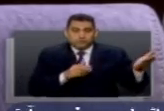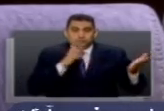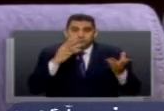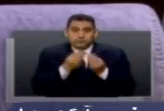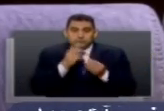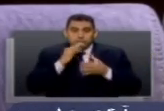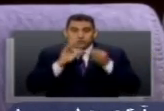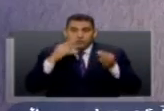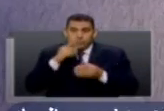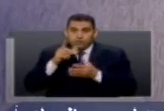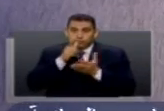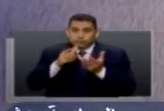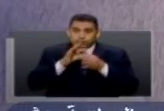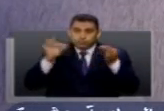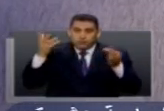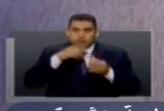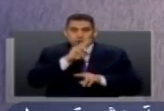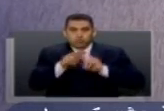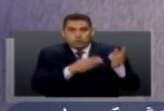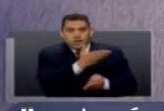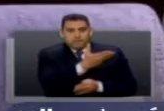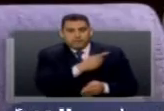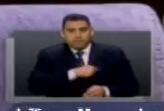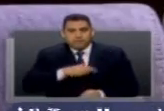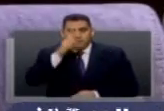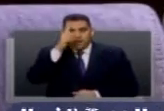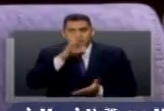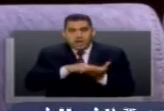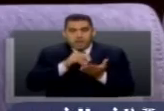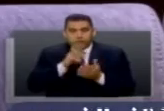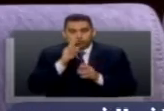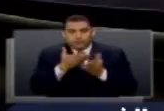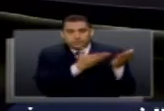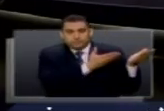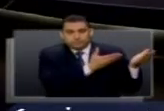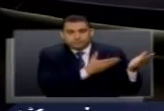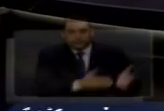الوقت لحضرتك حتى نتحاور معه بسم الله بسم الله فلنذهب الى احمد